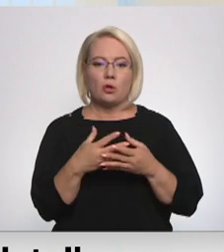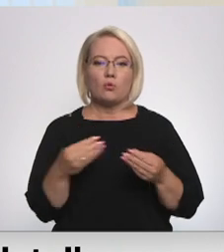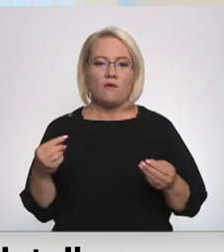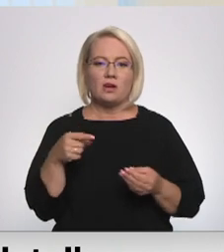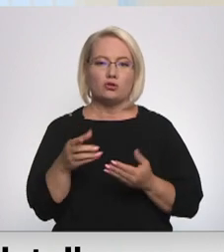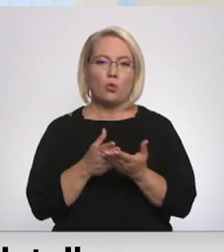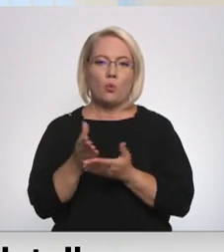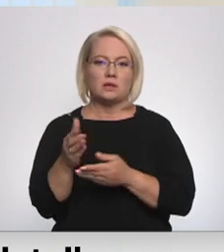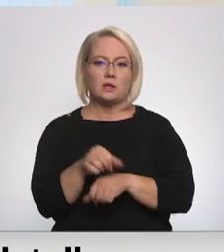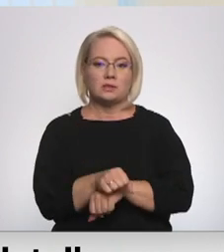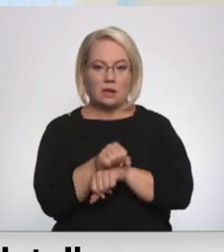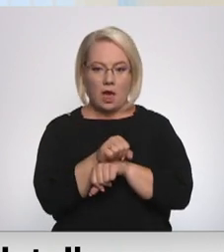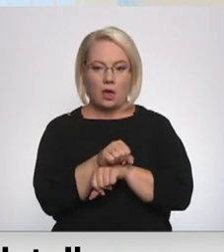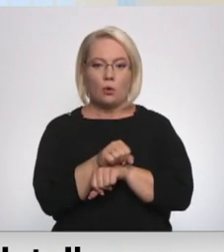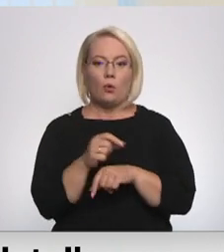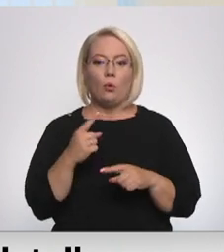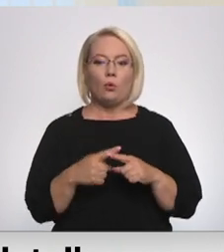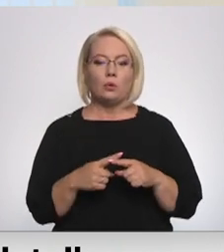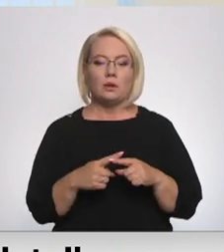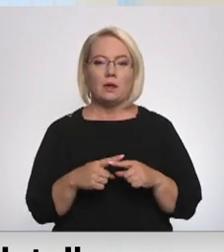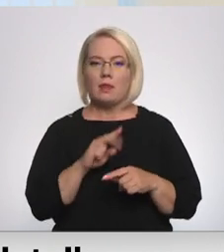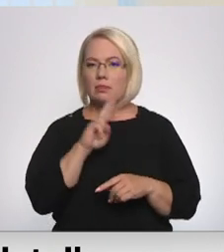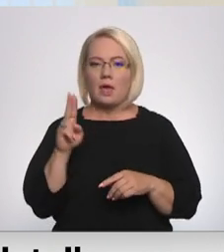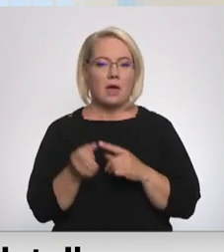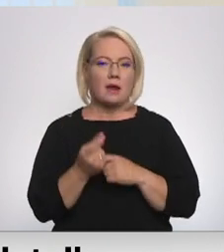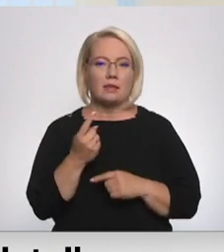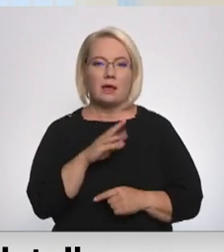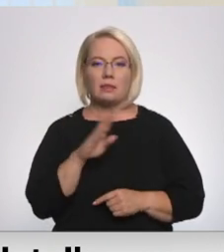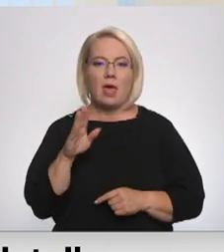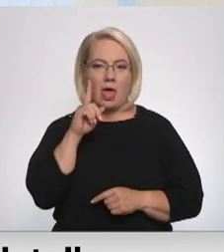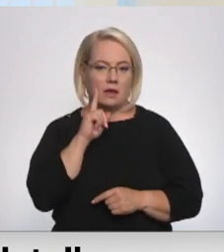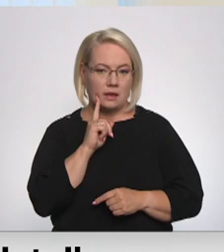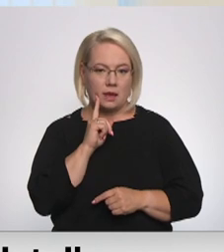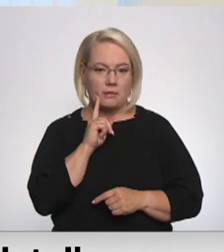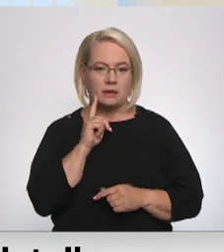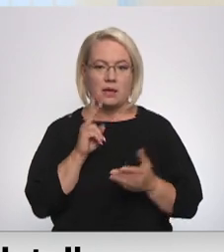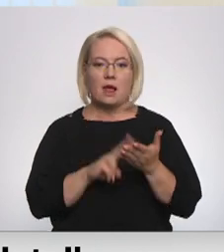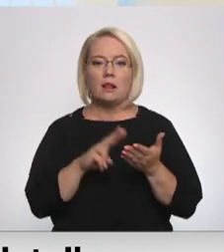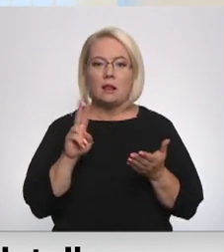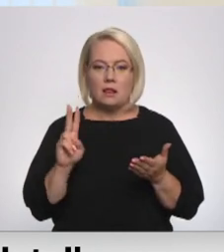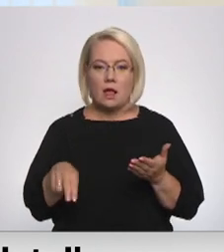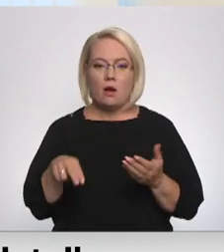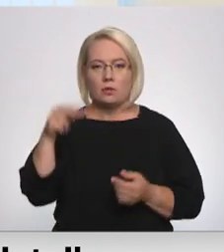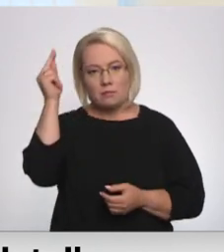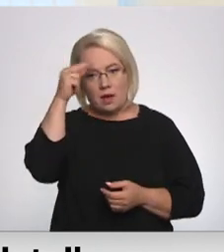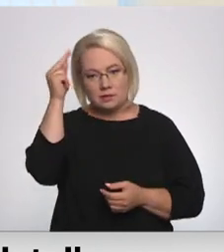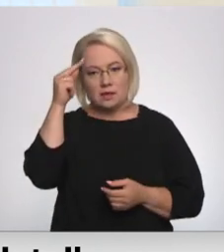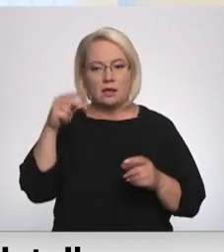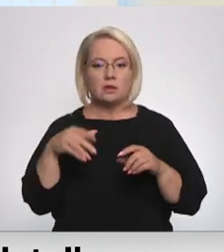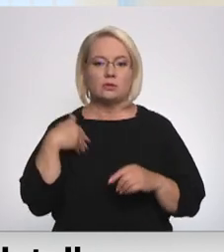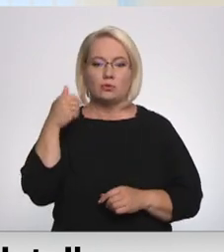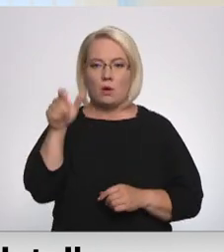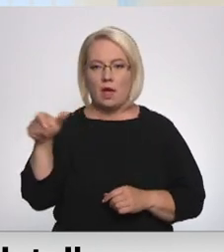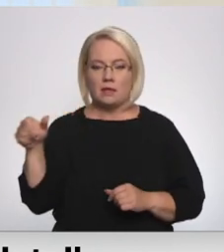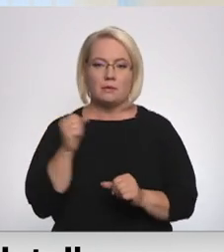nozares streiku un neradīt šīs neērtības, ļaut mācīties